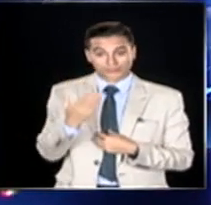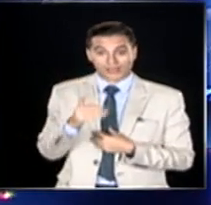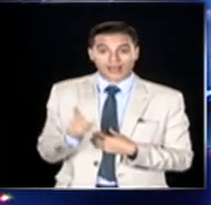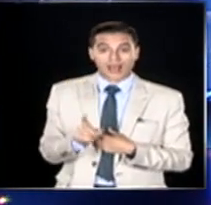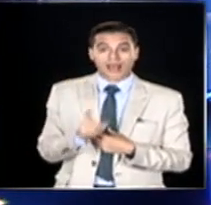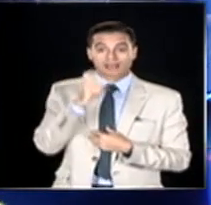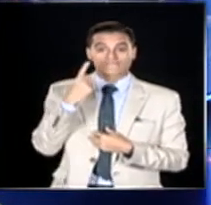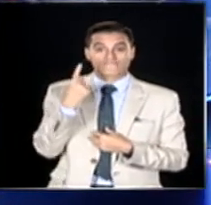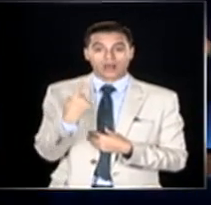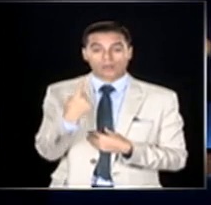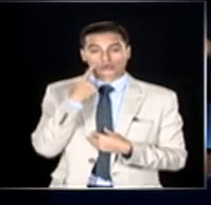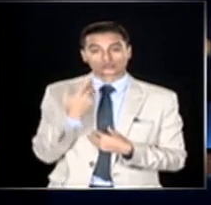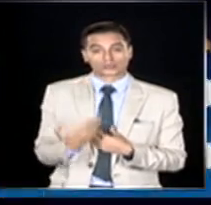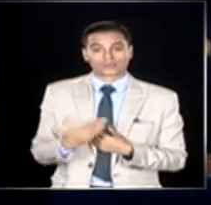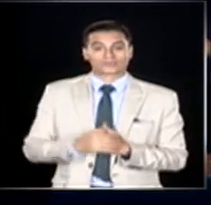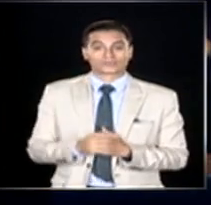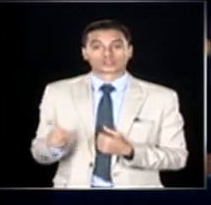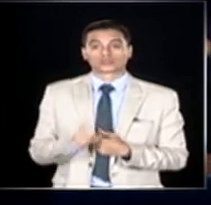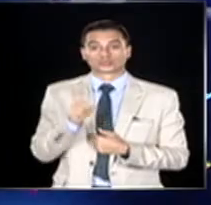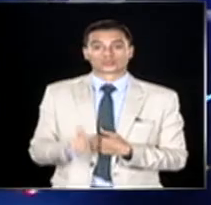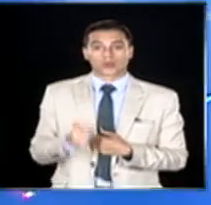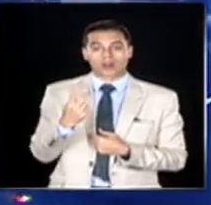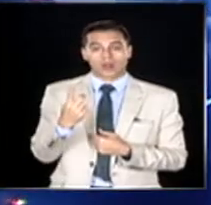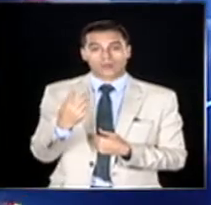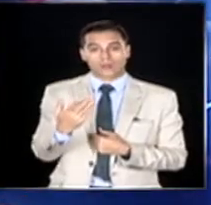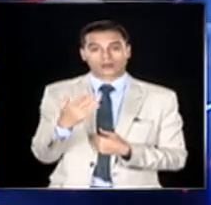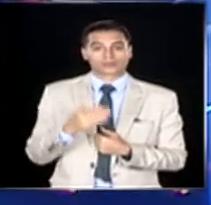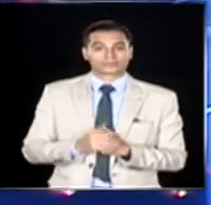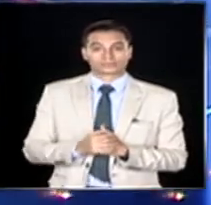والهدف الأول. سؤال الأول: